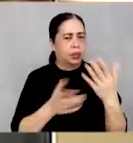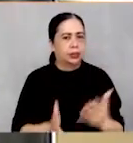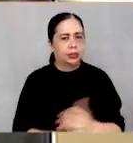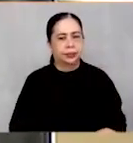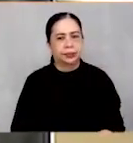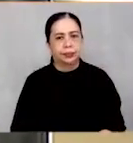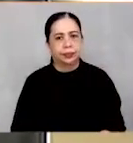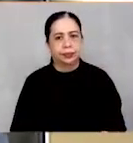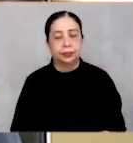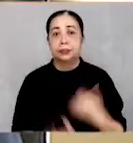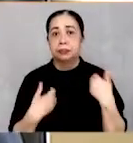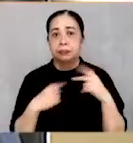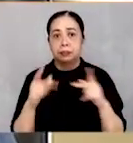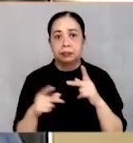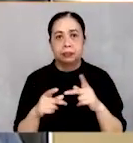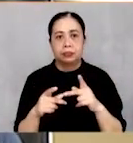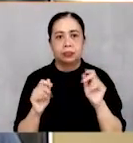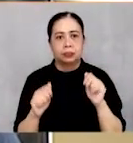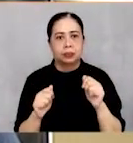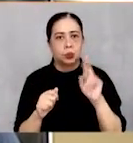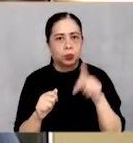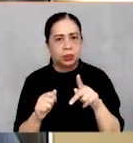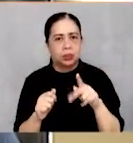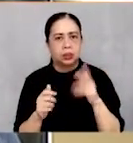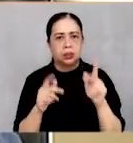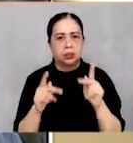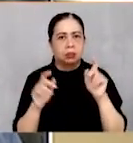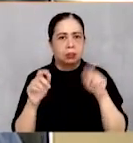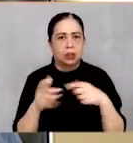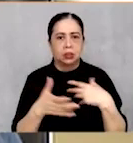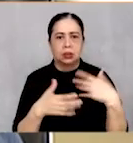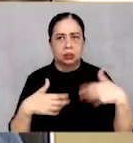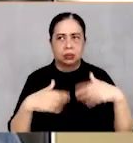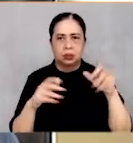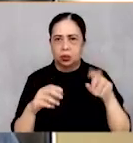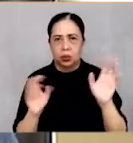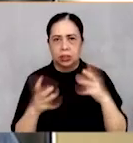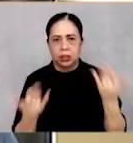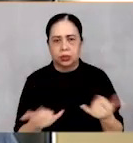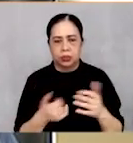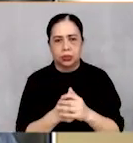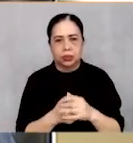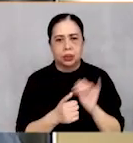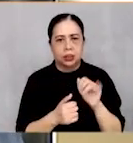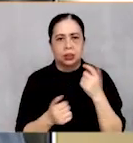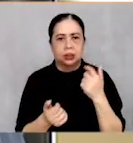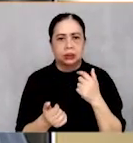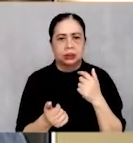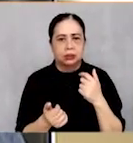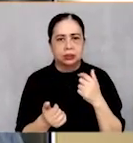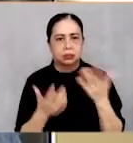mga taong dapat ay nandun sa loob ng UP na wala na ngayon. Okay, yun ang mga, yun ang pinaka-hint natin doon. Baka